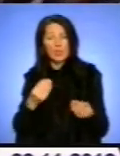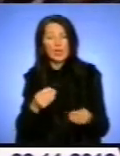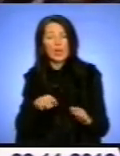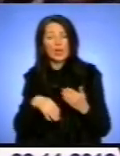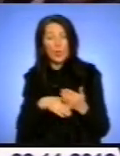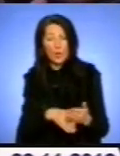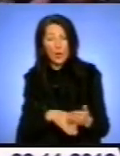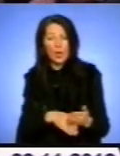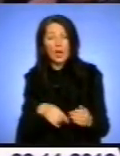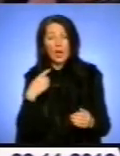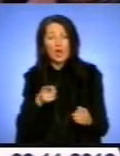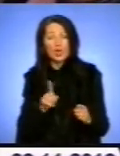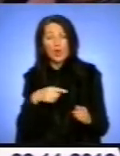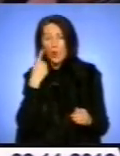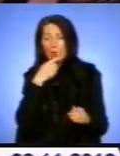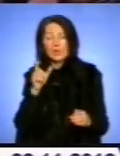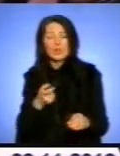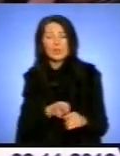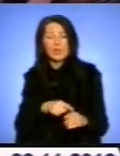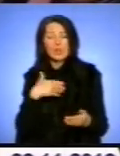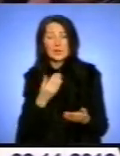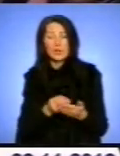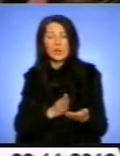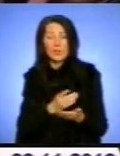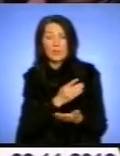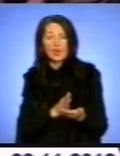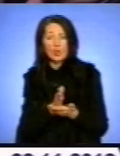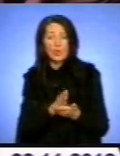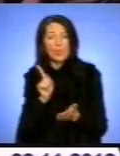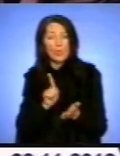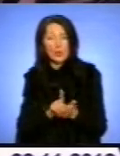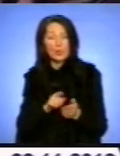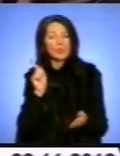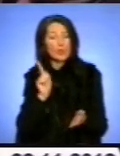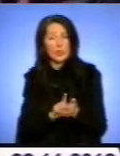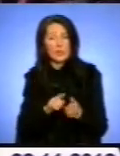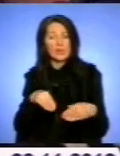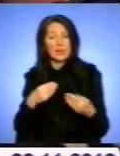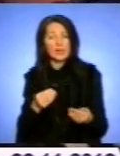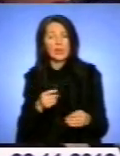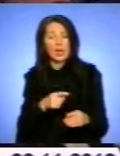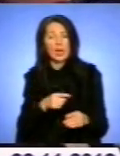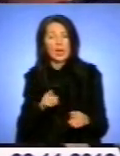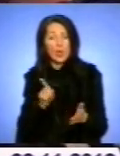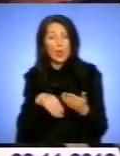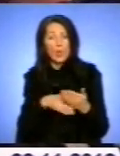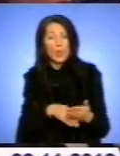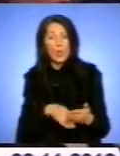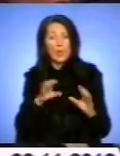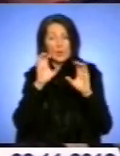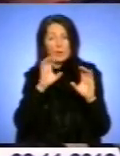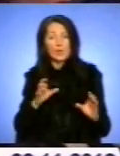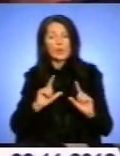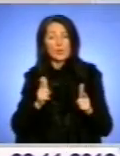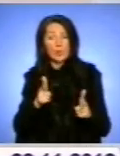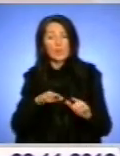службовим обов'язком і за законом зобов'язані надавати домедичну допомогу. Закон вступає в дію з 1 січня. Як зазначив помічник начальника з